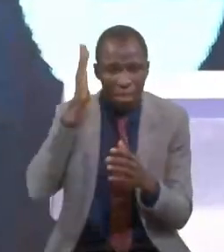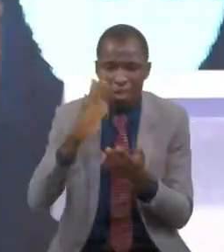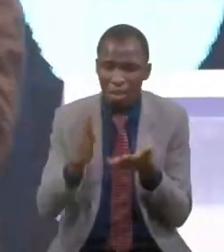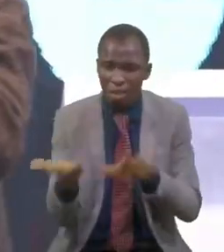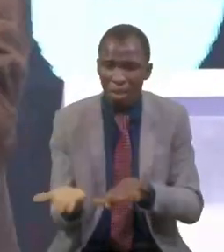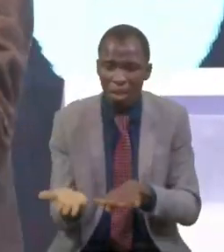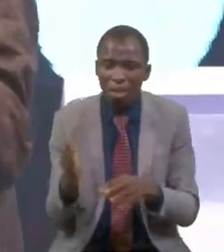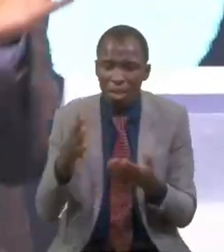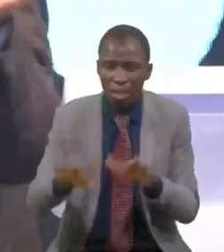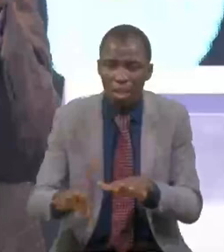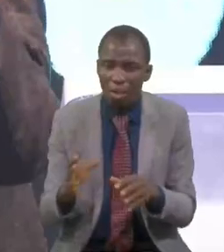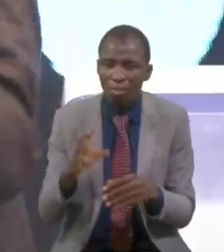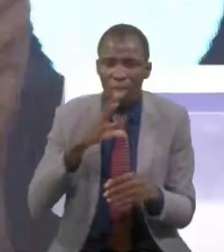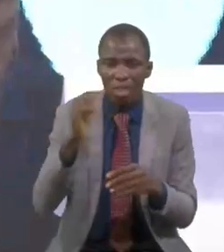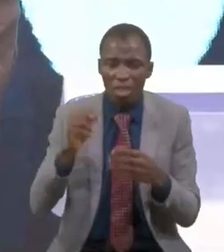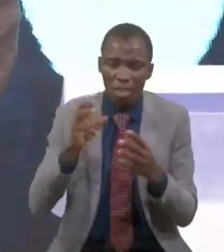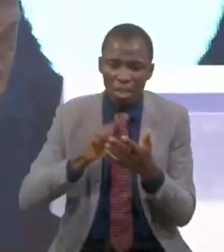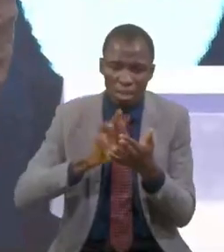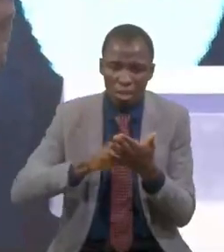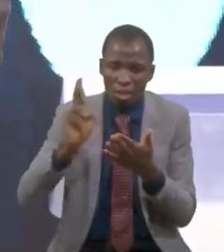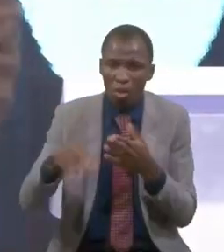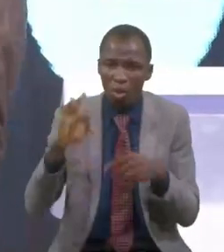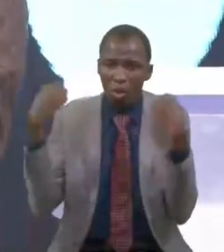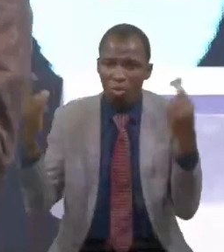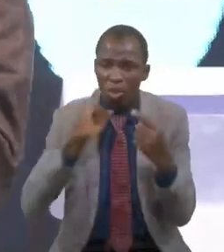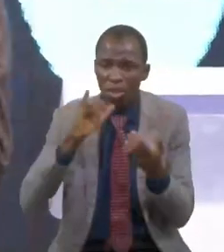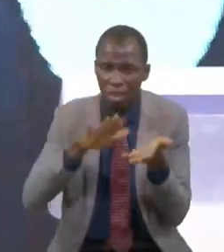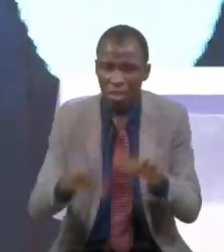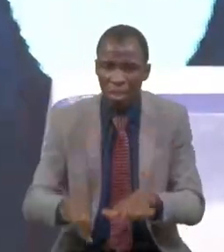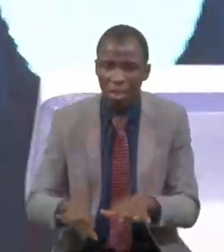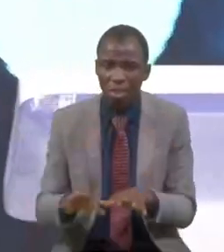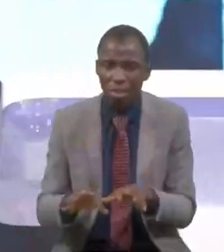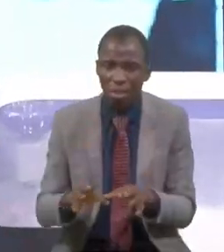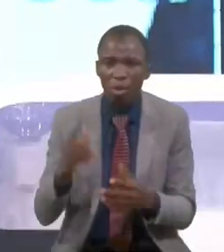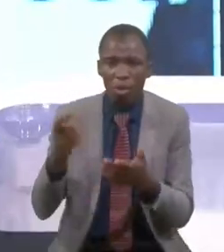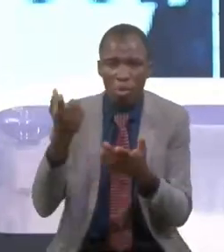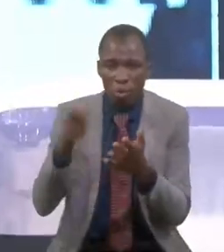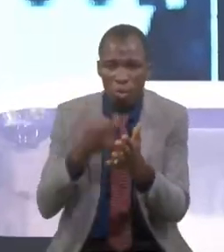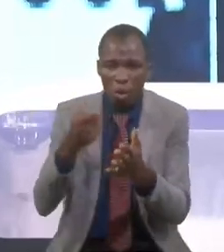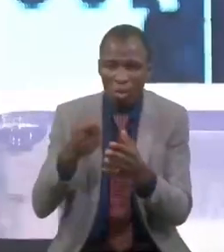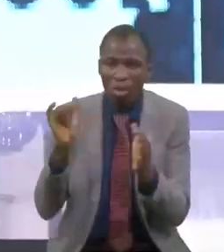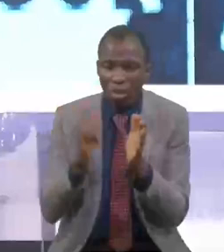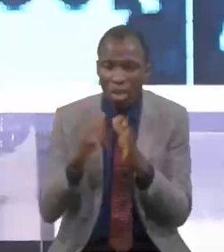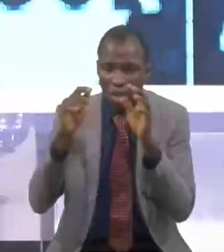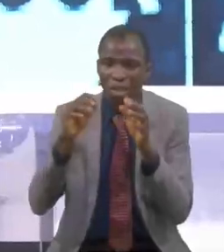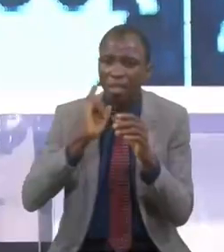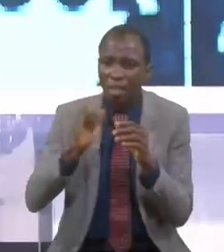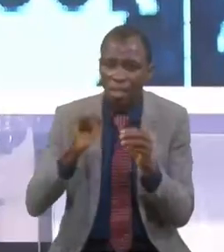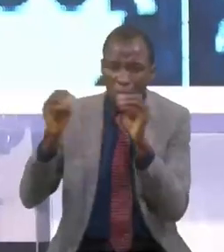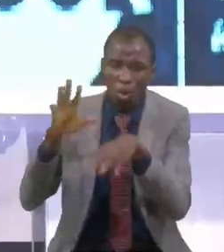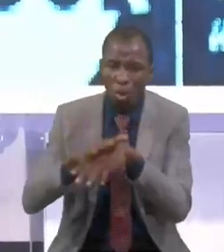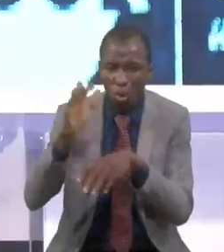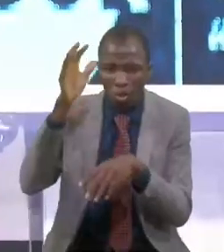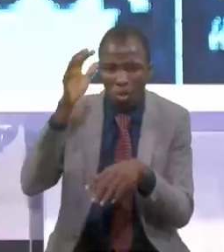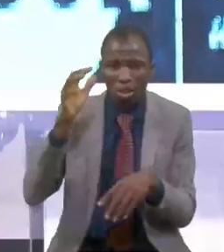c'est la mort dès que cela vient sur le pécheur pour toujours il sera séparé d'avec